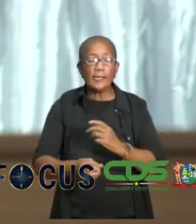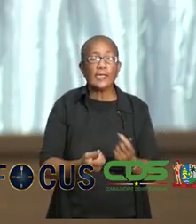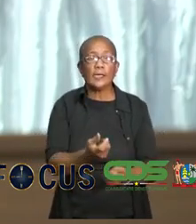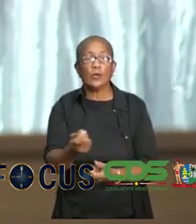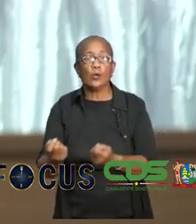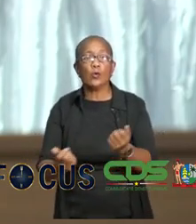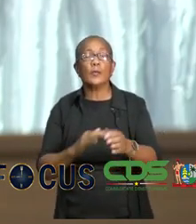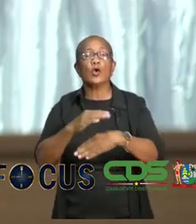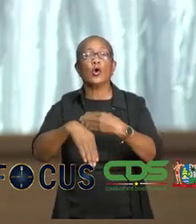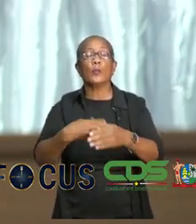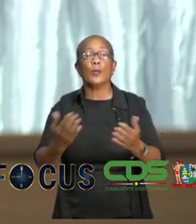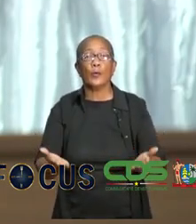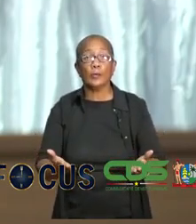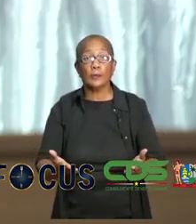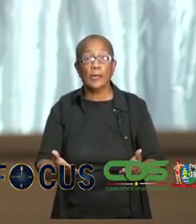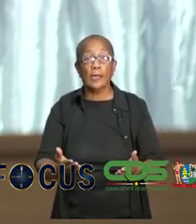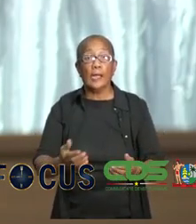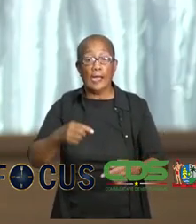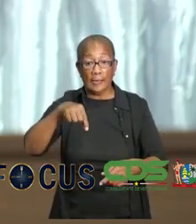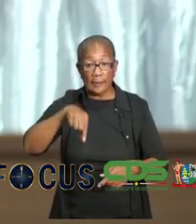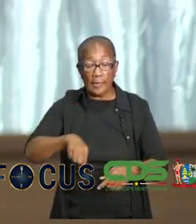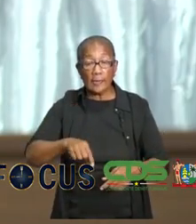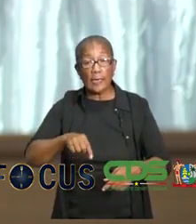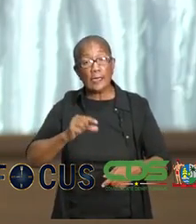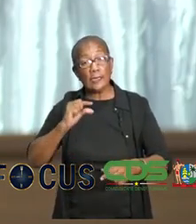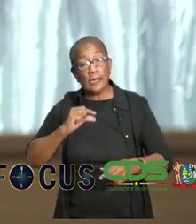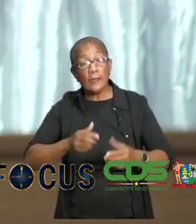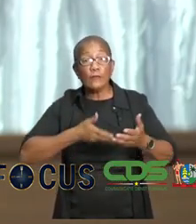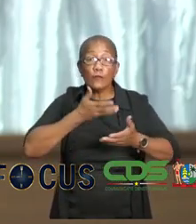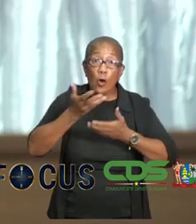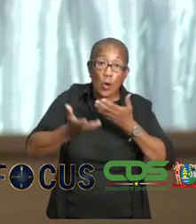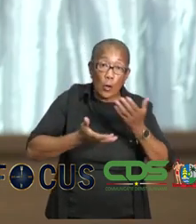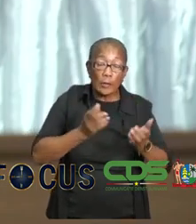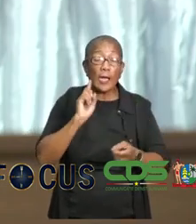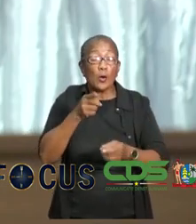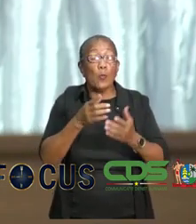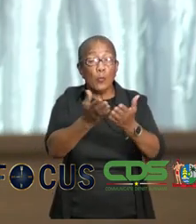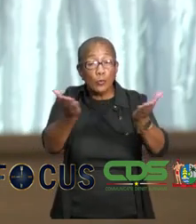afspeelt. En dan ga ik u even terugvoeren. Ik kan het niet anders,